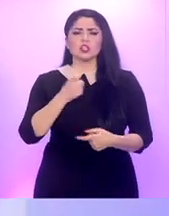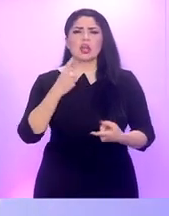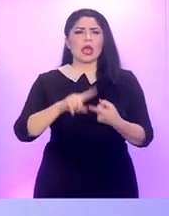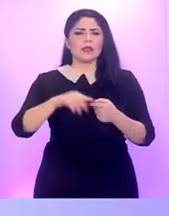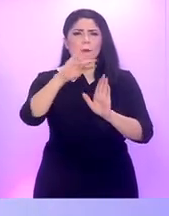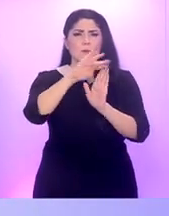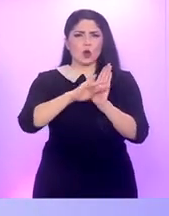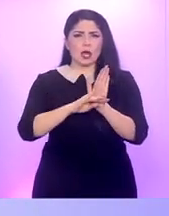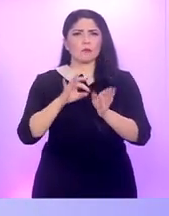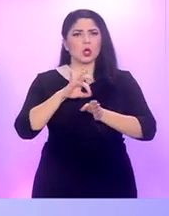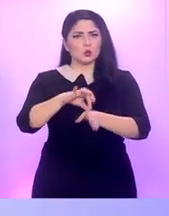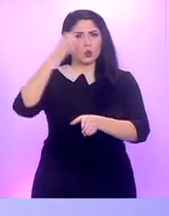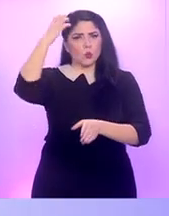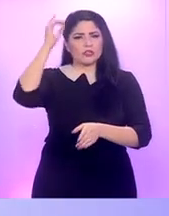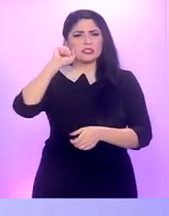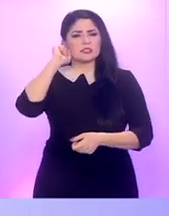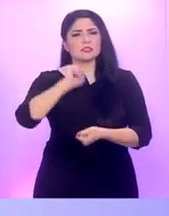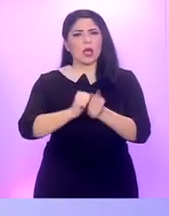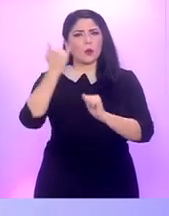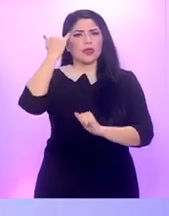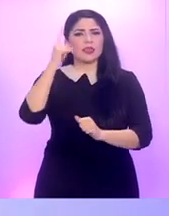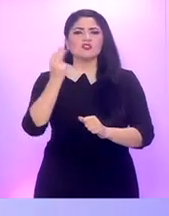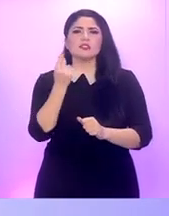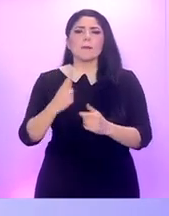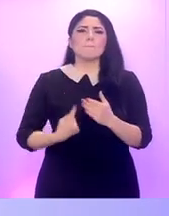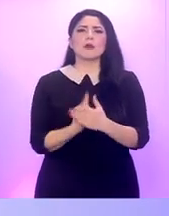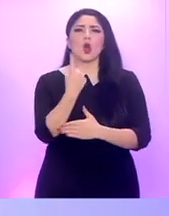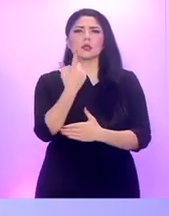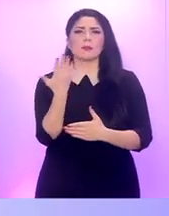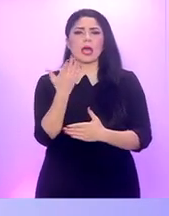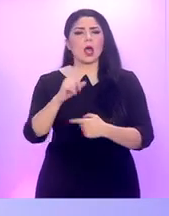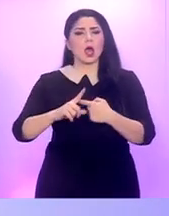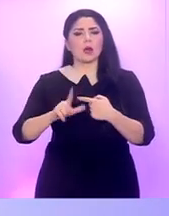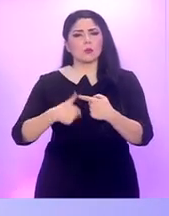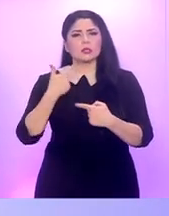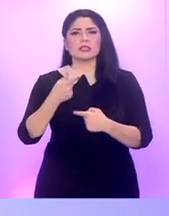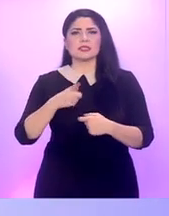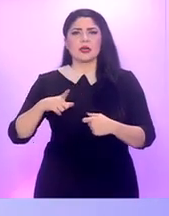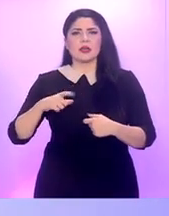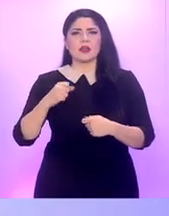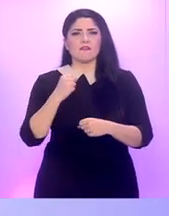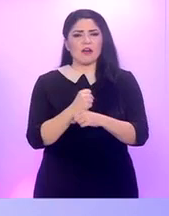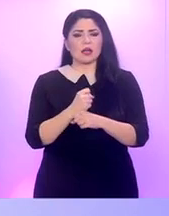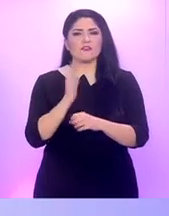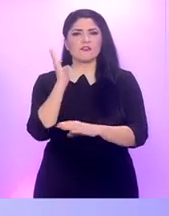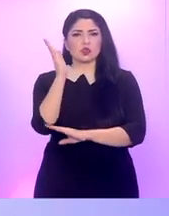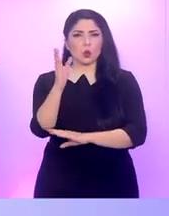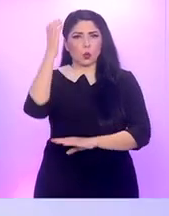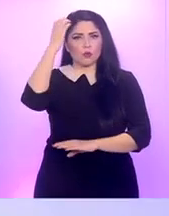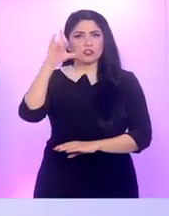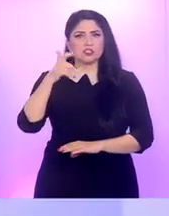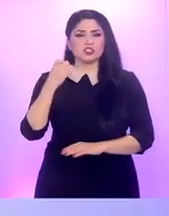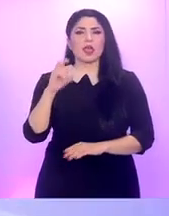de guvernare eventual sau idei legate de priorități pe care le-ar putea avea următorul guvern, ci la această funcție